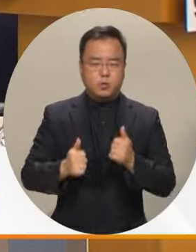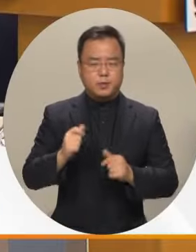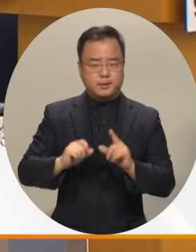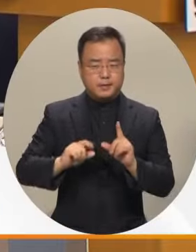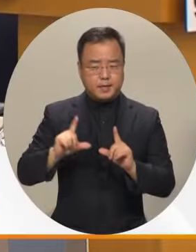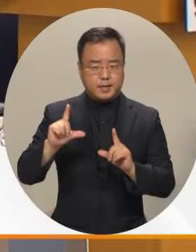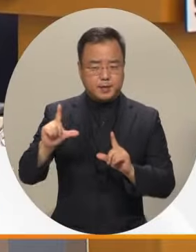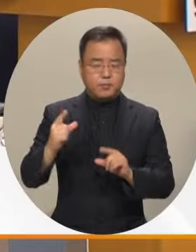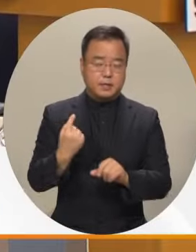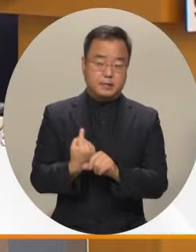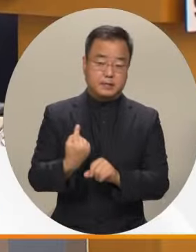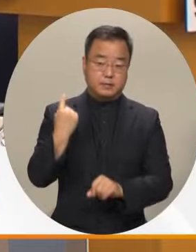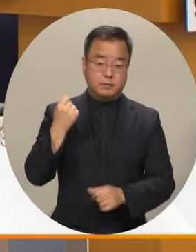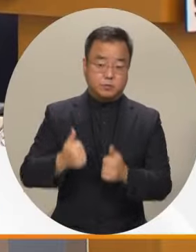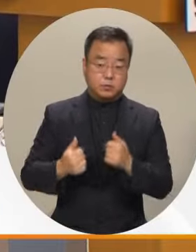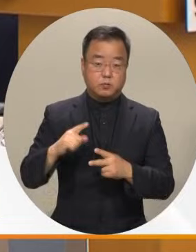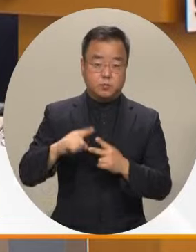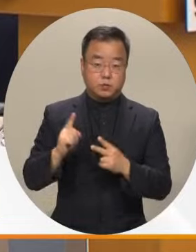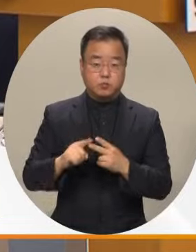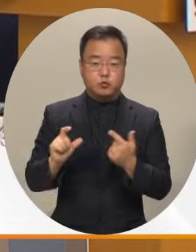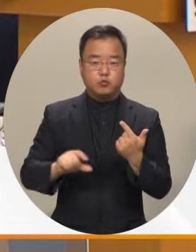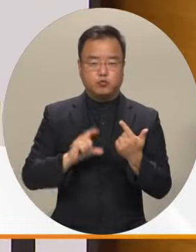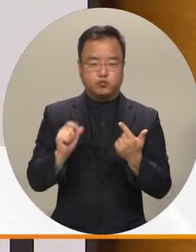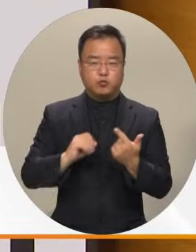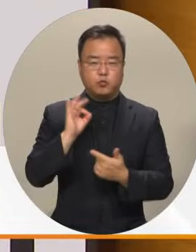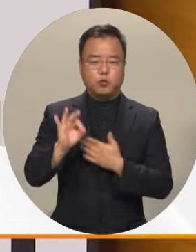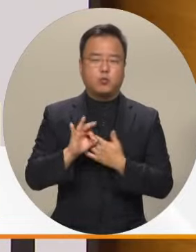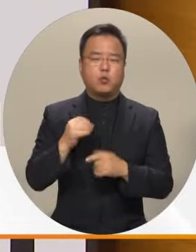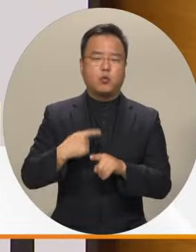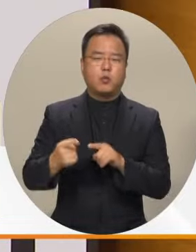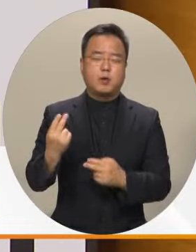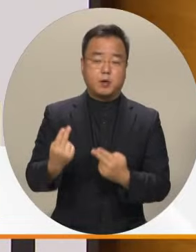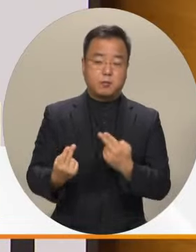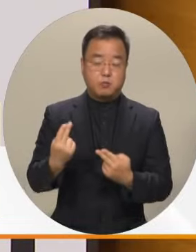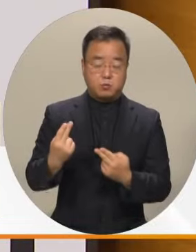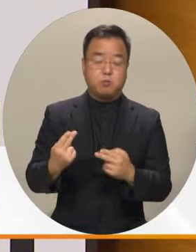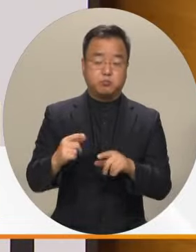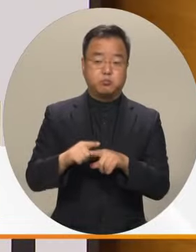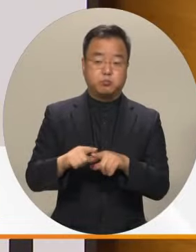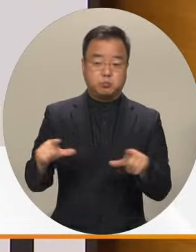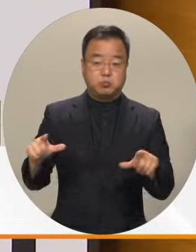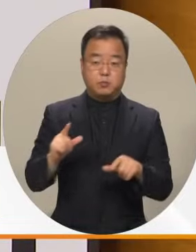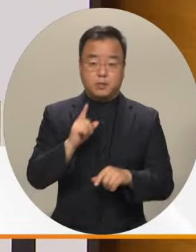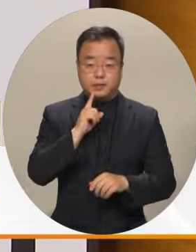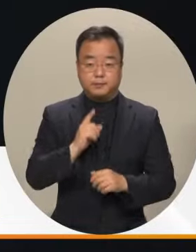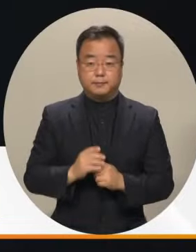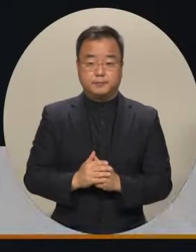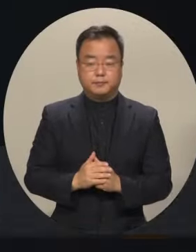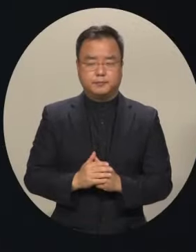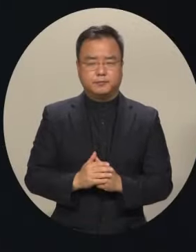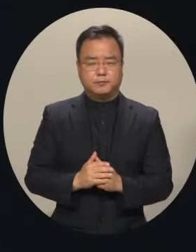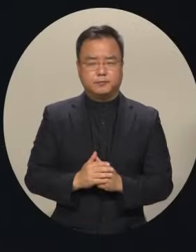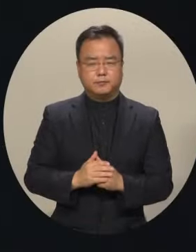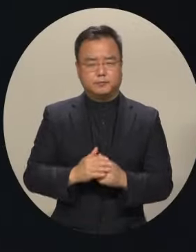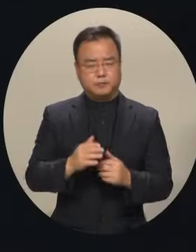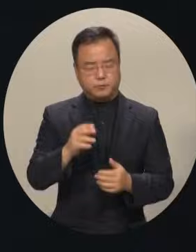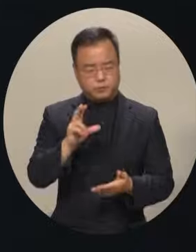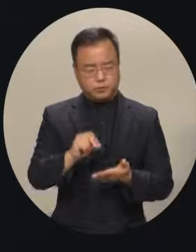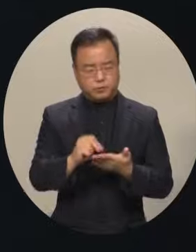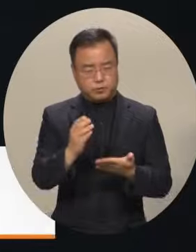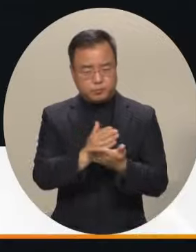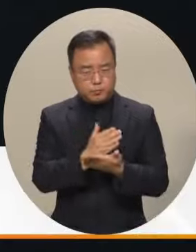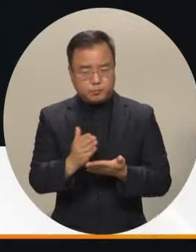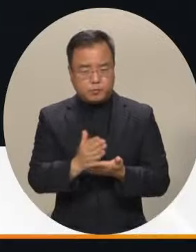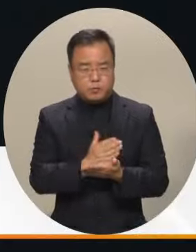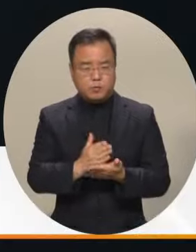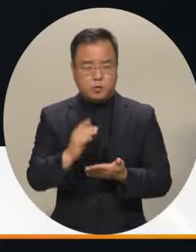지난해 수능 시험이나 올해 6월 모의 평가보다 평했다고 봤습니다 변별력이 높은 문항들 위주로